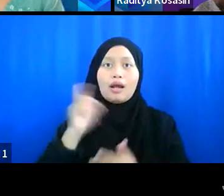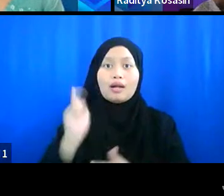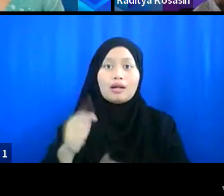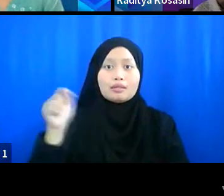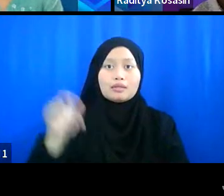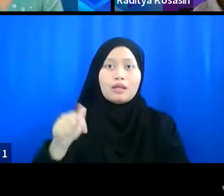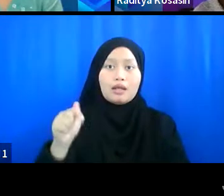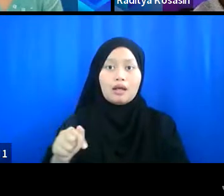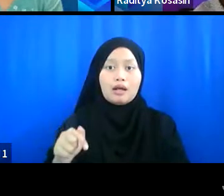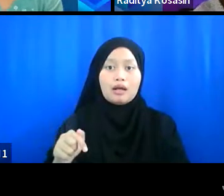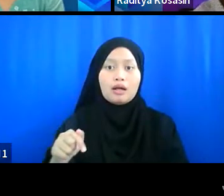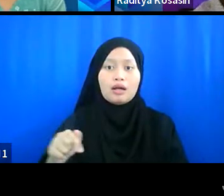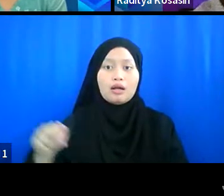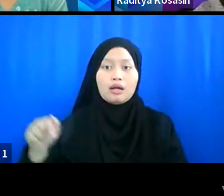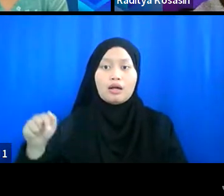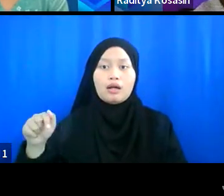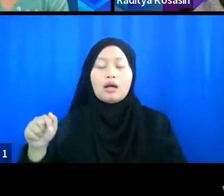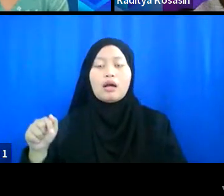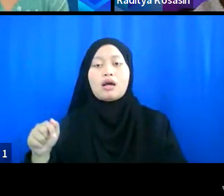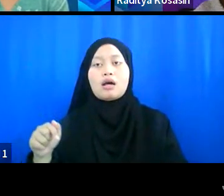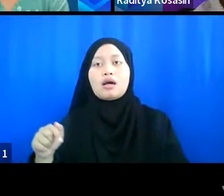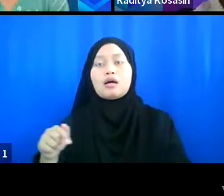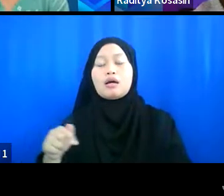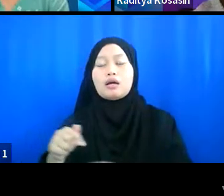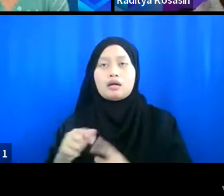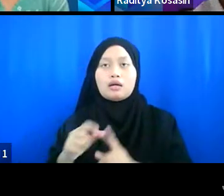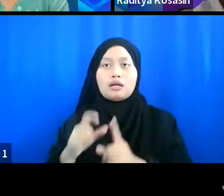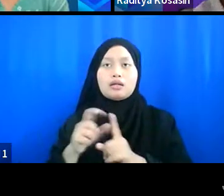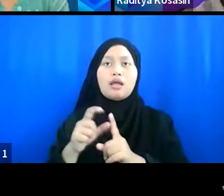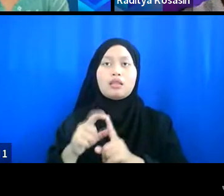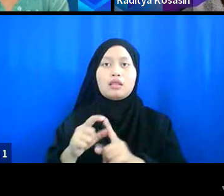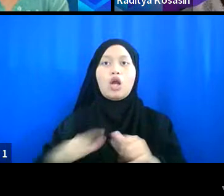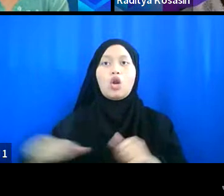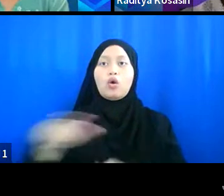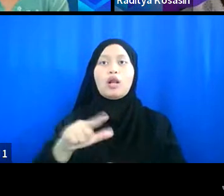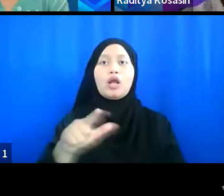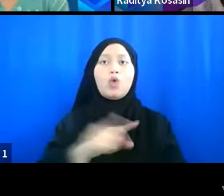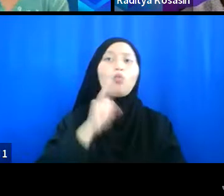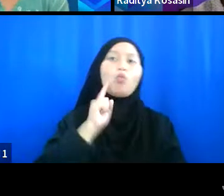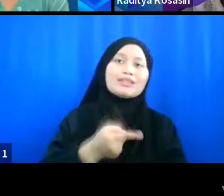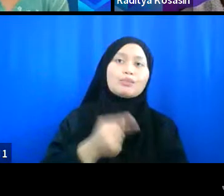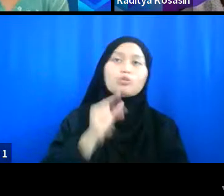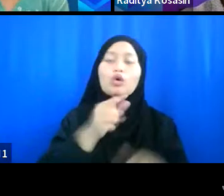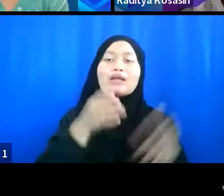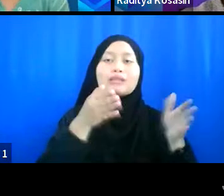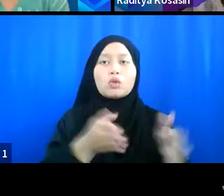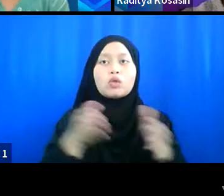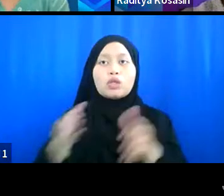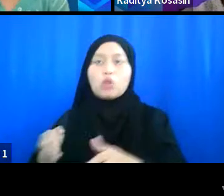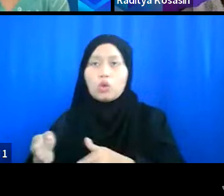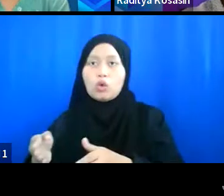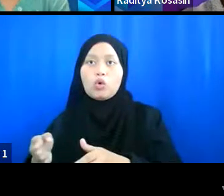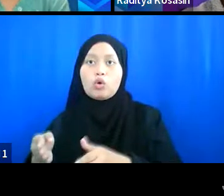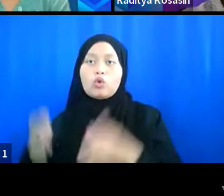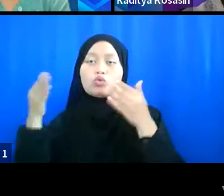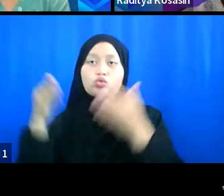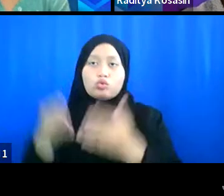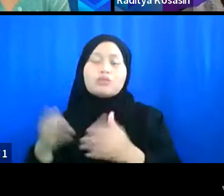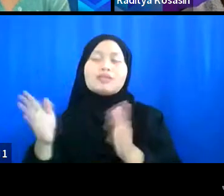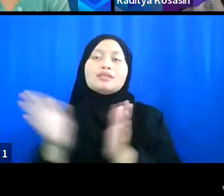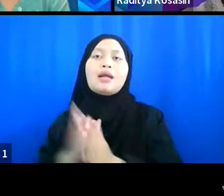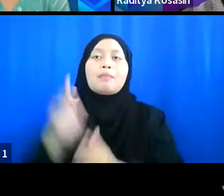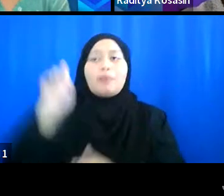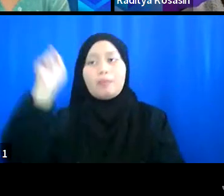setelah proses Itu diwajibkan kepada sektor tertentu dan juga sektor pemerintah tetap tentu disini adalah